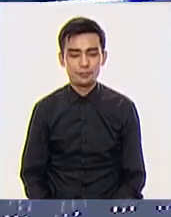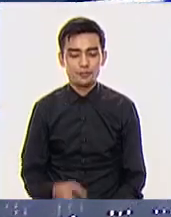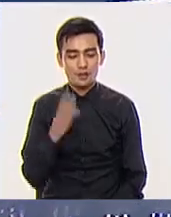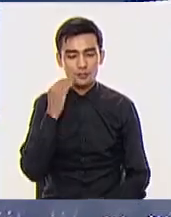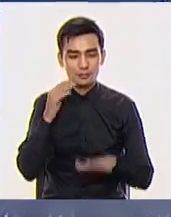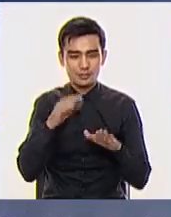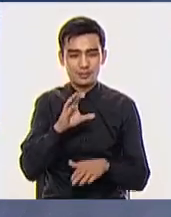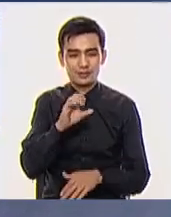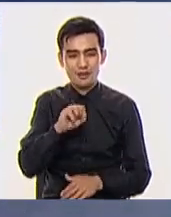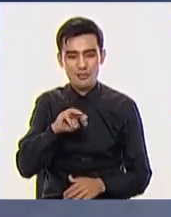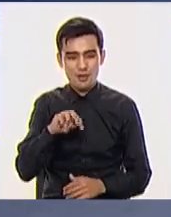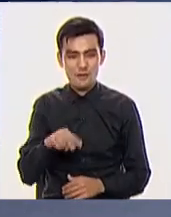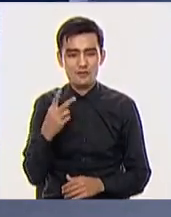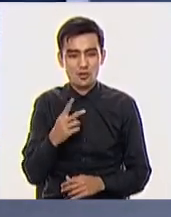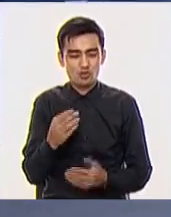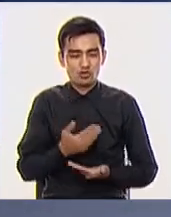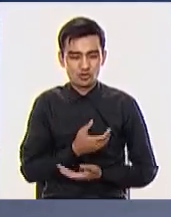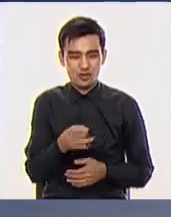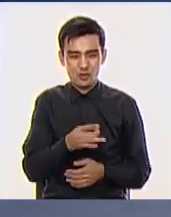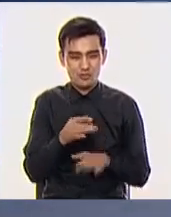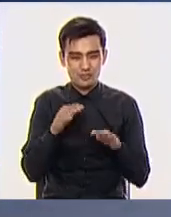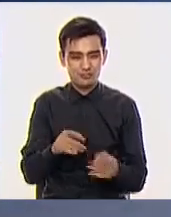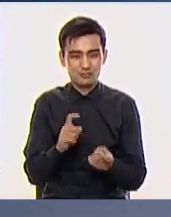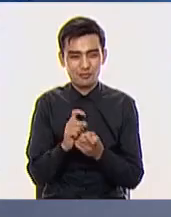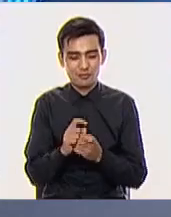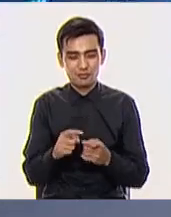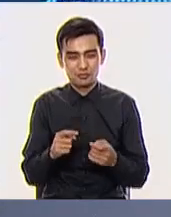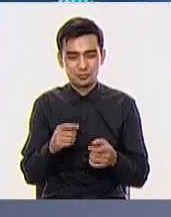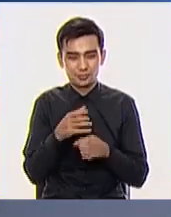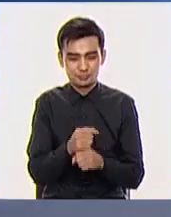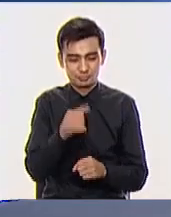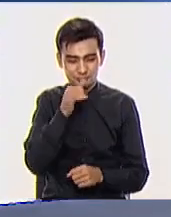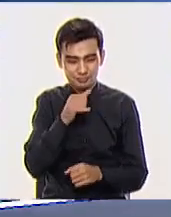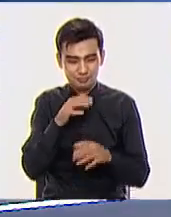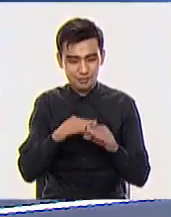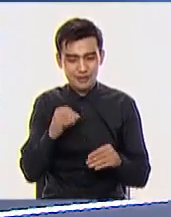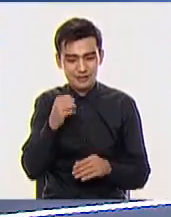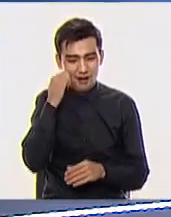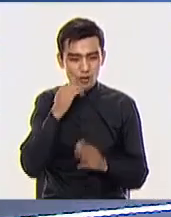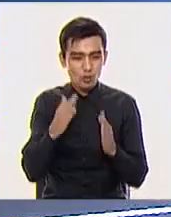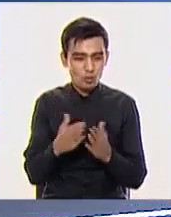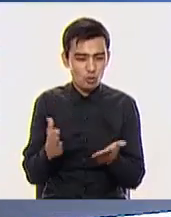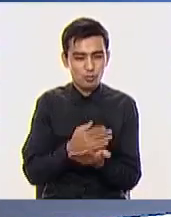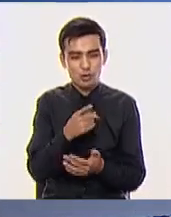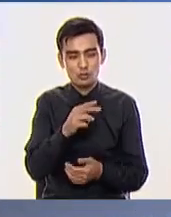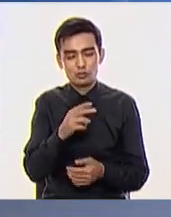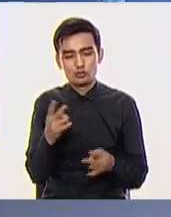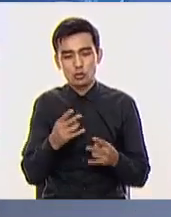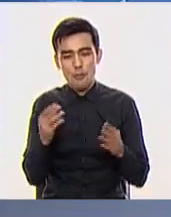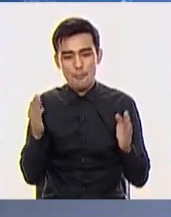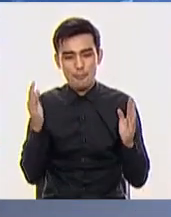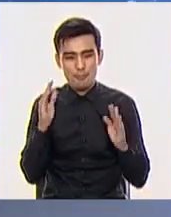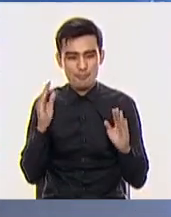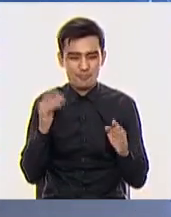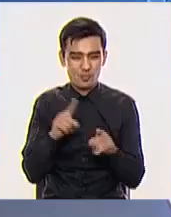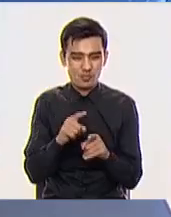Алматыдағы Самал 2 ықшам ауданының тұрғындары арасындағы кикілшін басылар емес. Ескі үйлер сүріліп, орнына саябақ салынсын дегендер